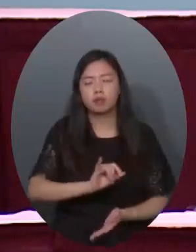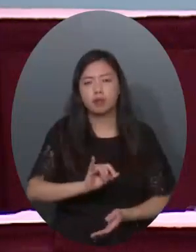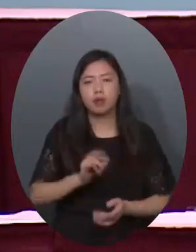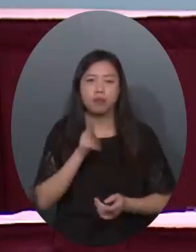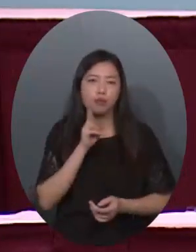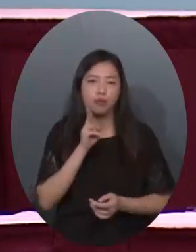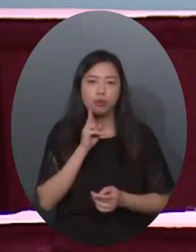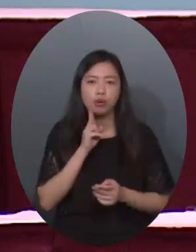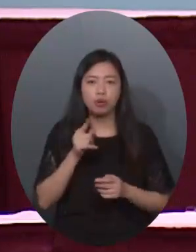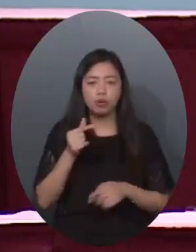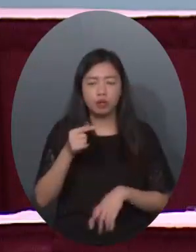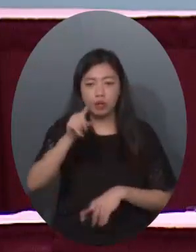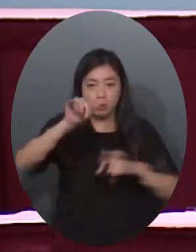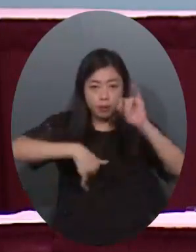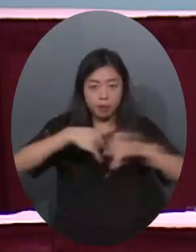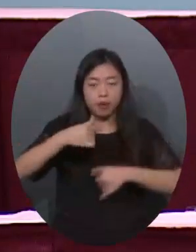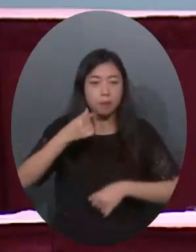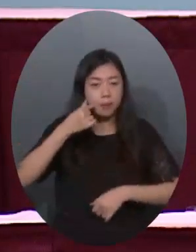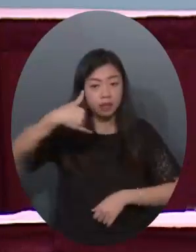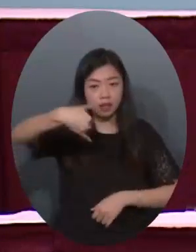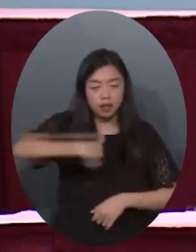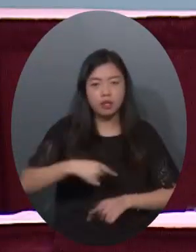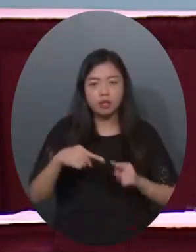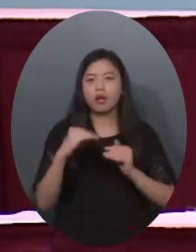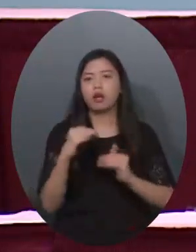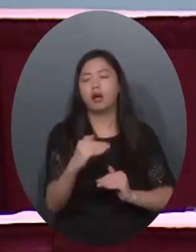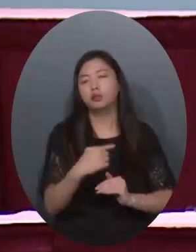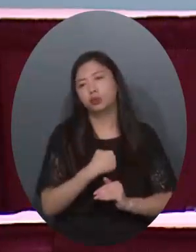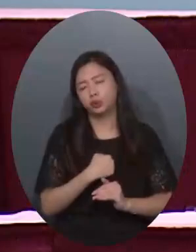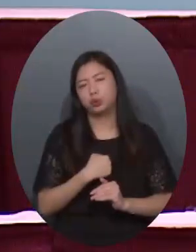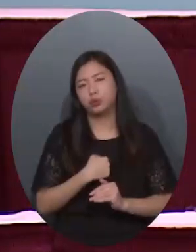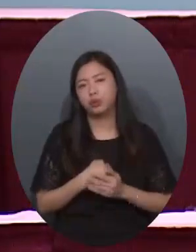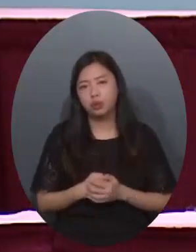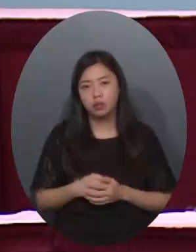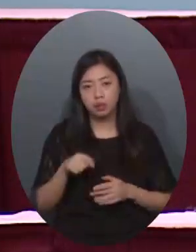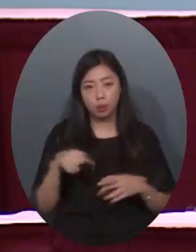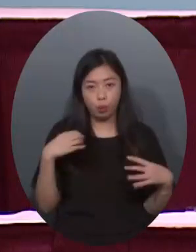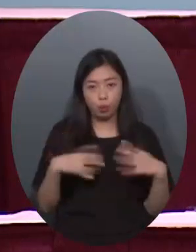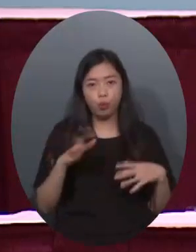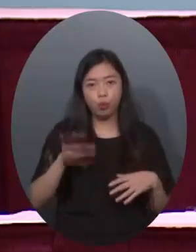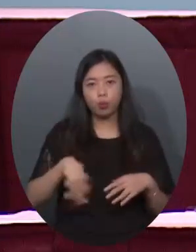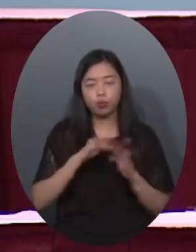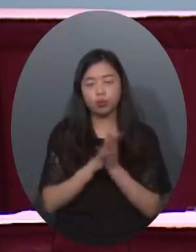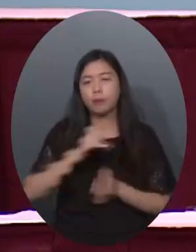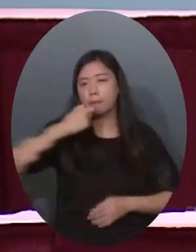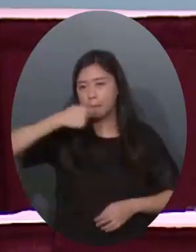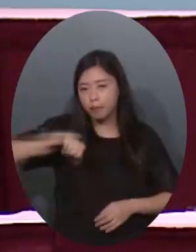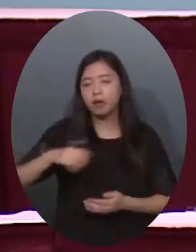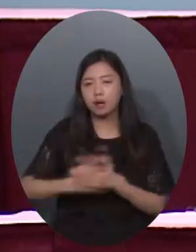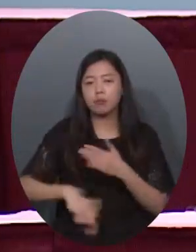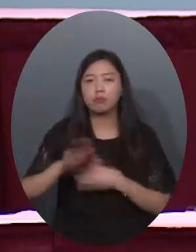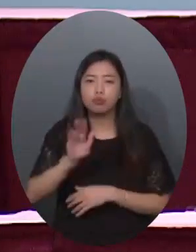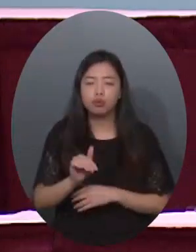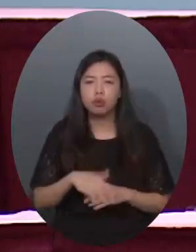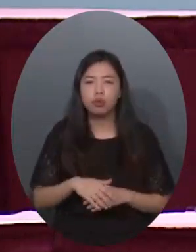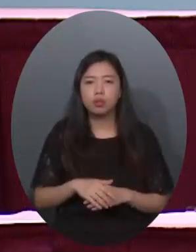制親身出席會議的股東人數，而且會議亦會精簡進行，為了